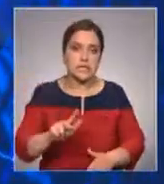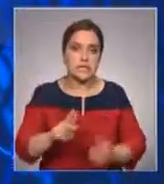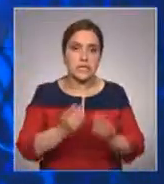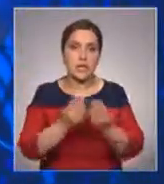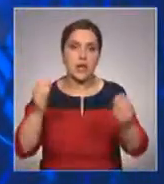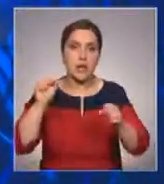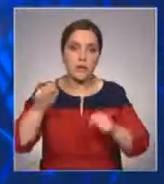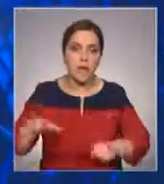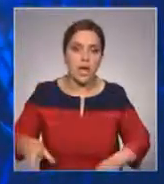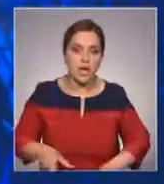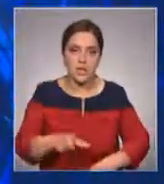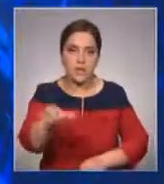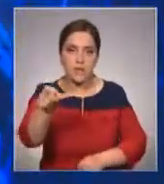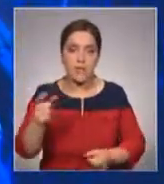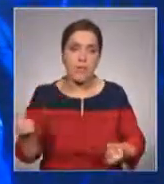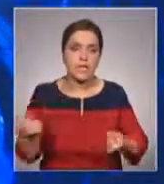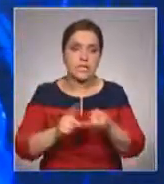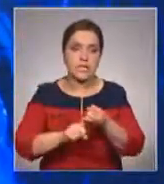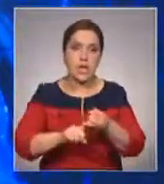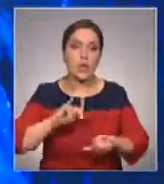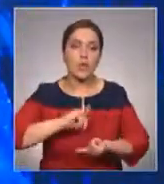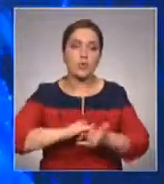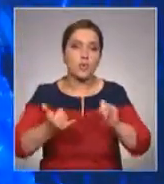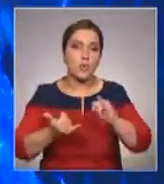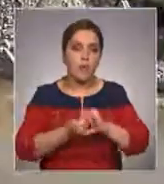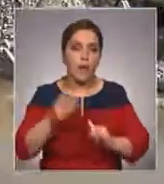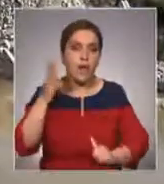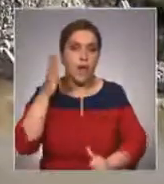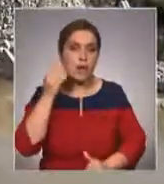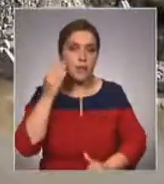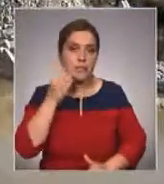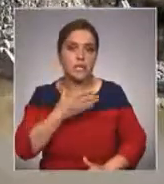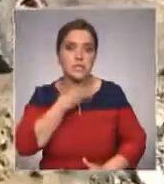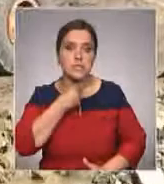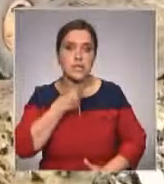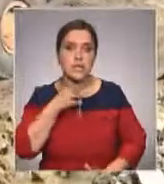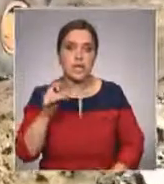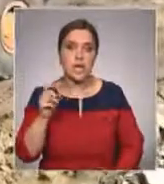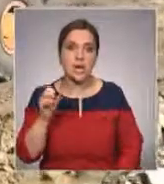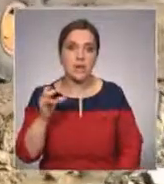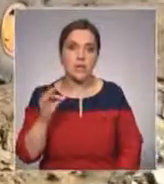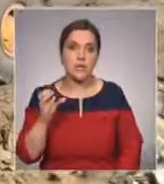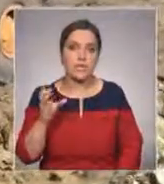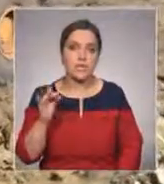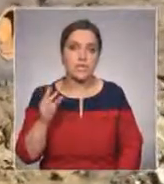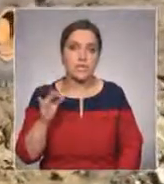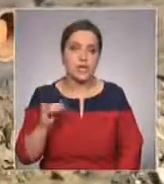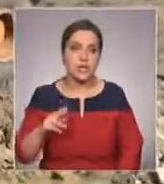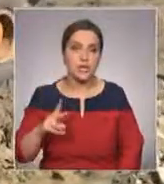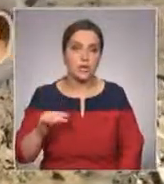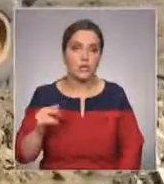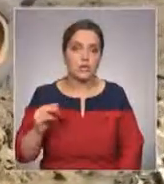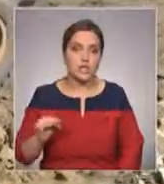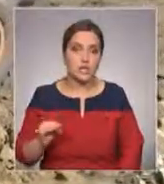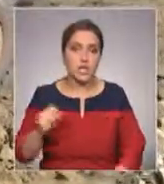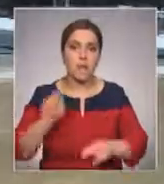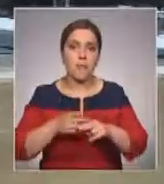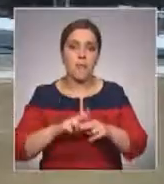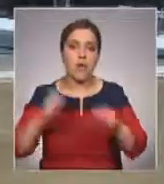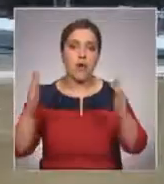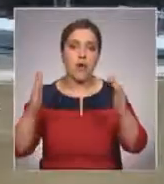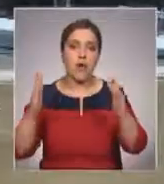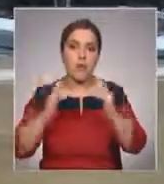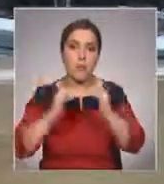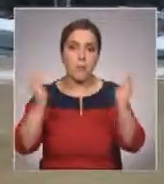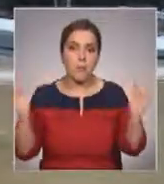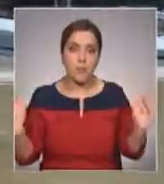На трассах, соединяющих Усть-Каменогор с Алматы, Семеем и Рахмановскими ключами. На последнем участке из-за упавшего моста,